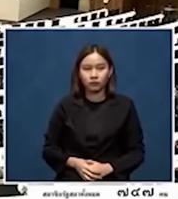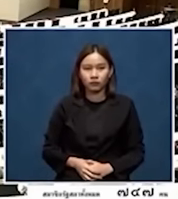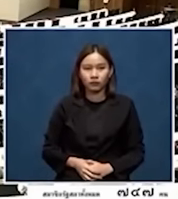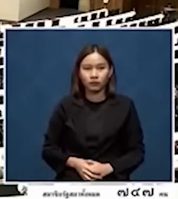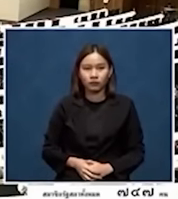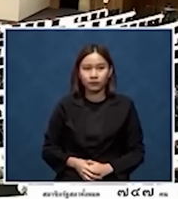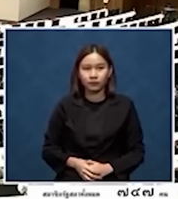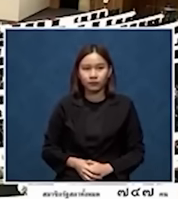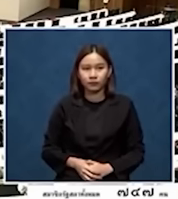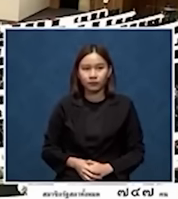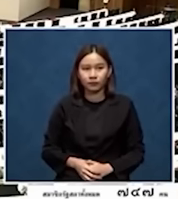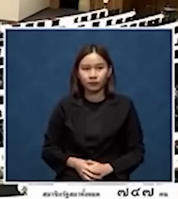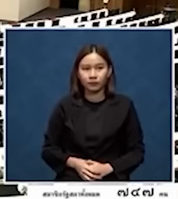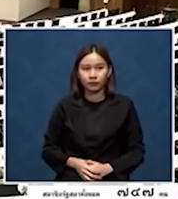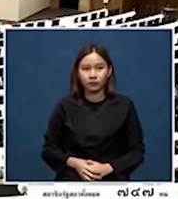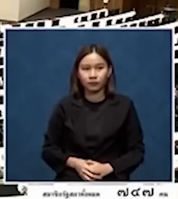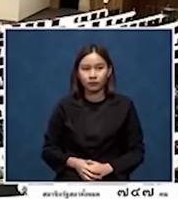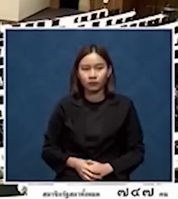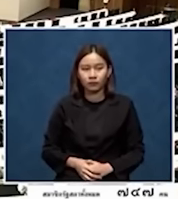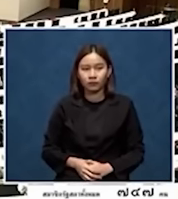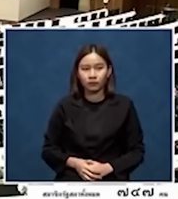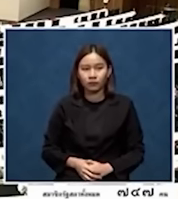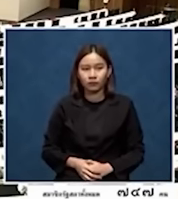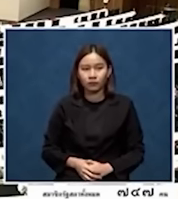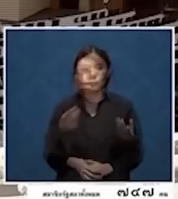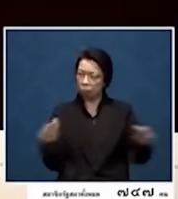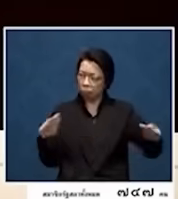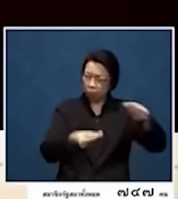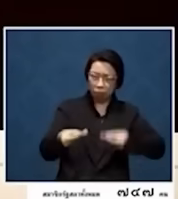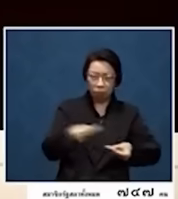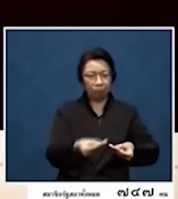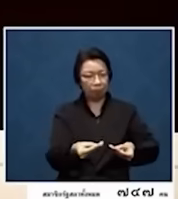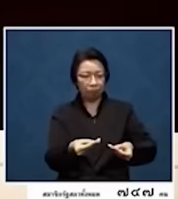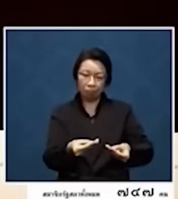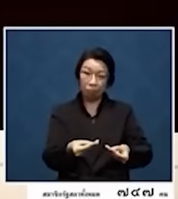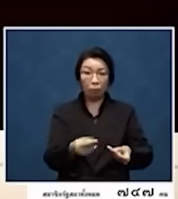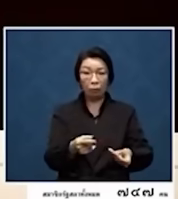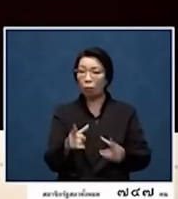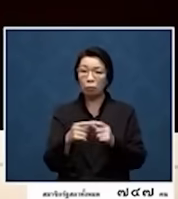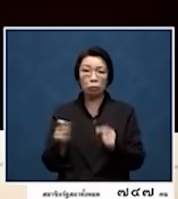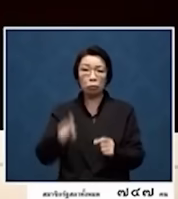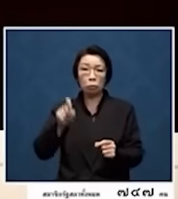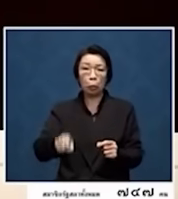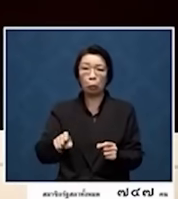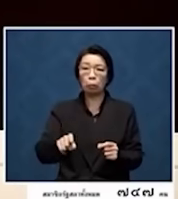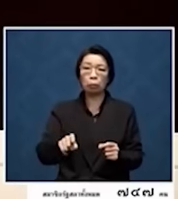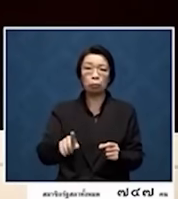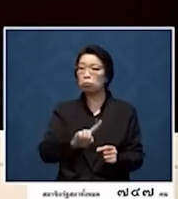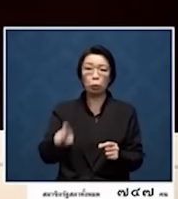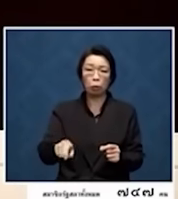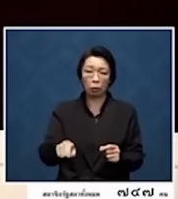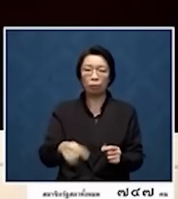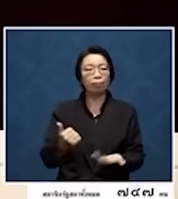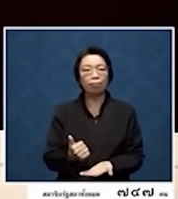ำนาจสวในการเลือกนายกรัฐมนตรีการประชุมเขานัดแนะกันตั้งแต่ 9:30 น.นะในเช้า